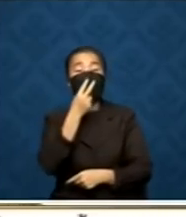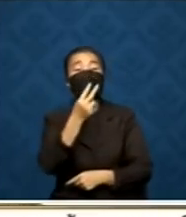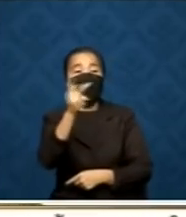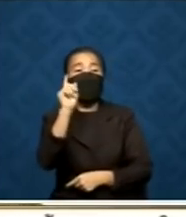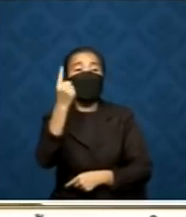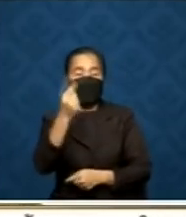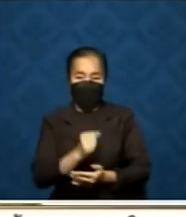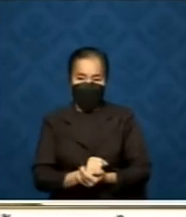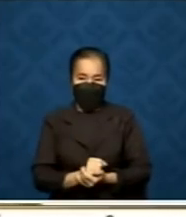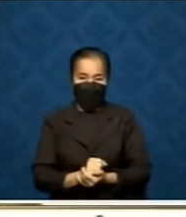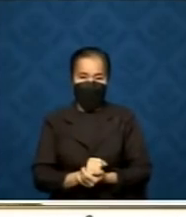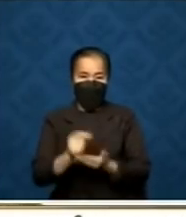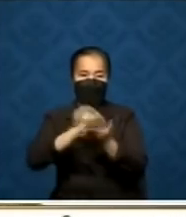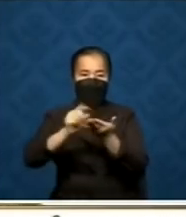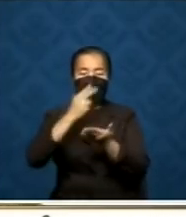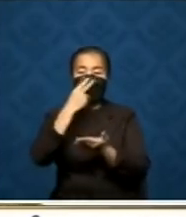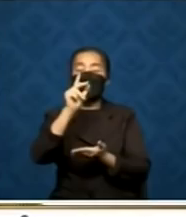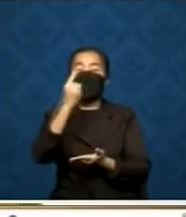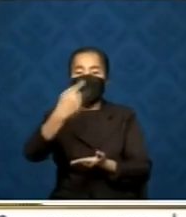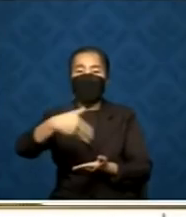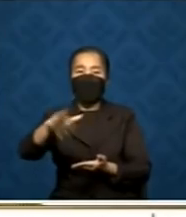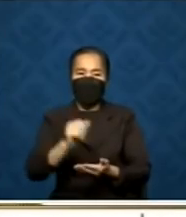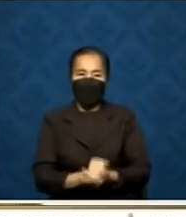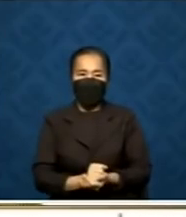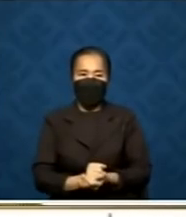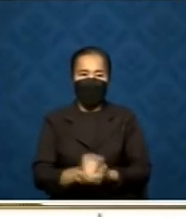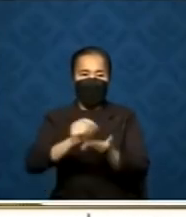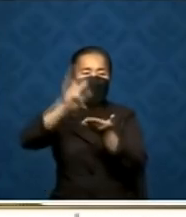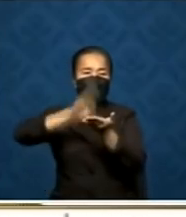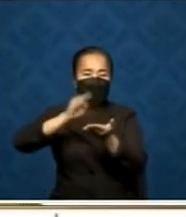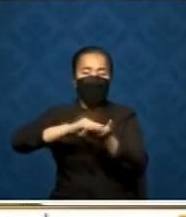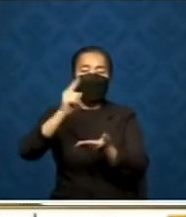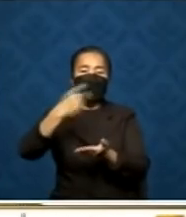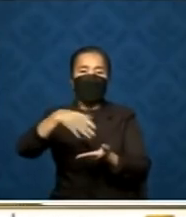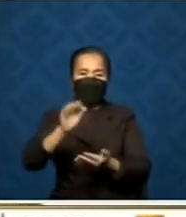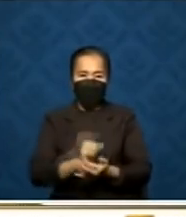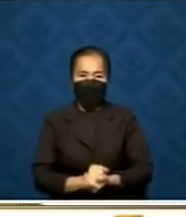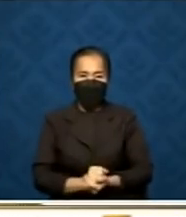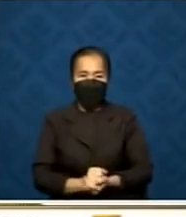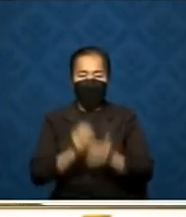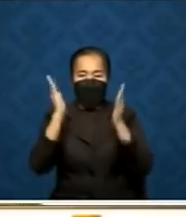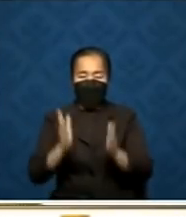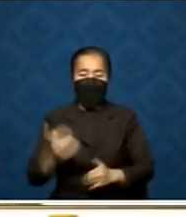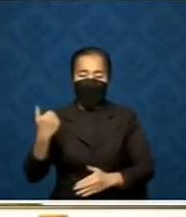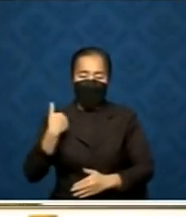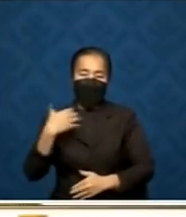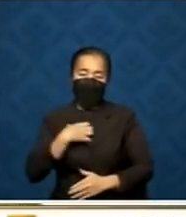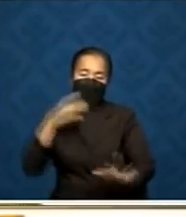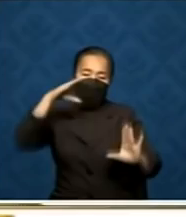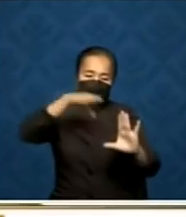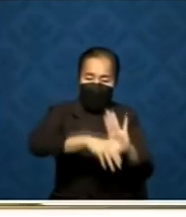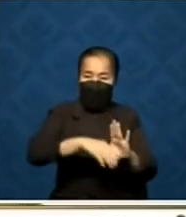ขอจดใหม่ไหมเมื่อวานนี้ต่อที่นี่ไปโดนตัวเลขของจดหมายมั้ยคนขอจดประกอบการธุรกิจใหม่